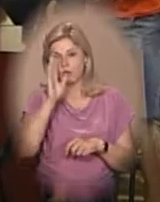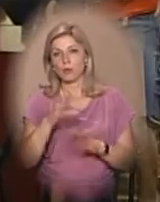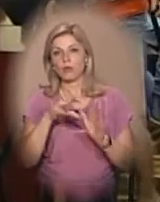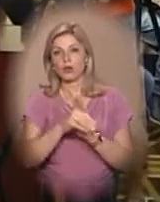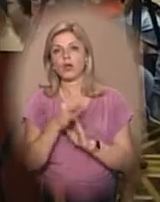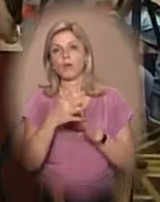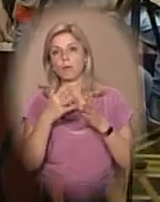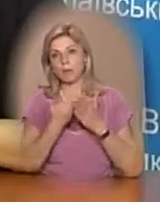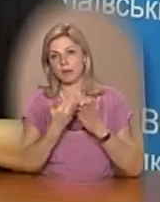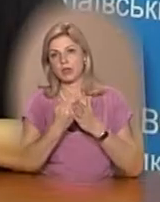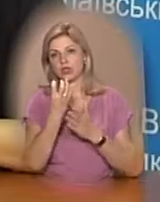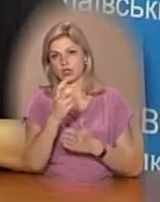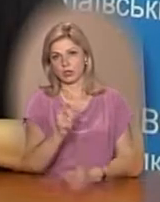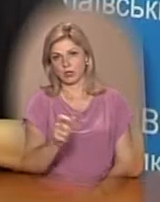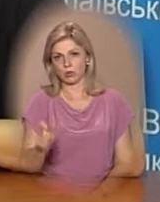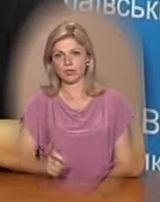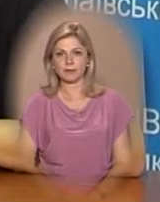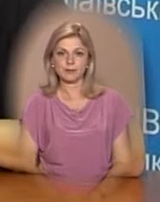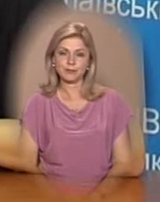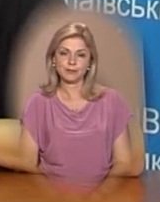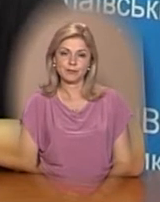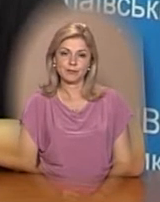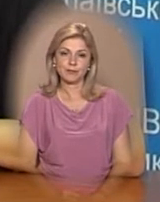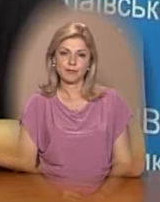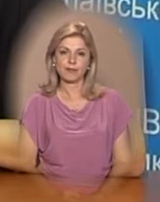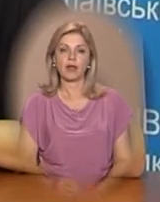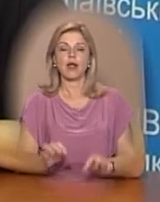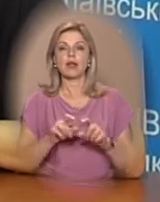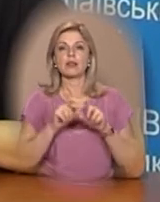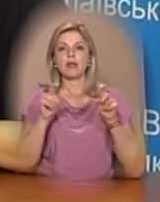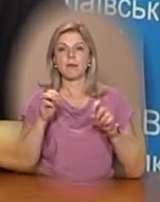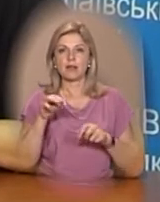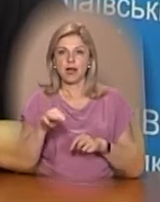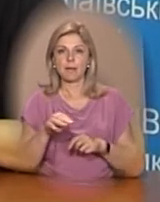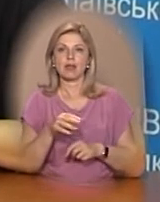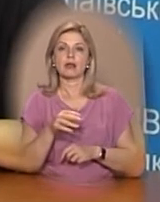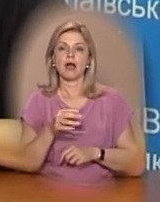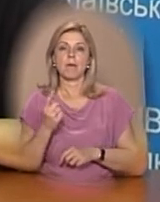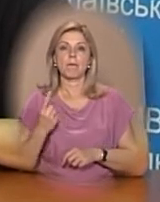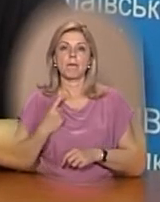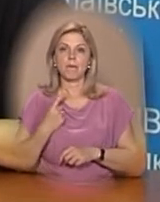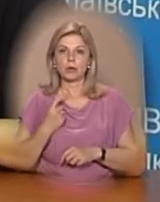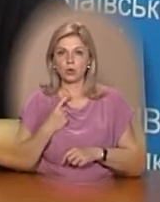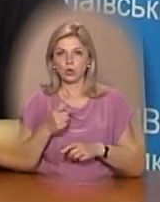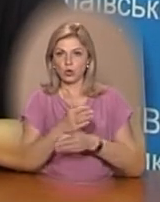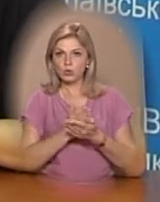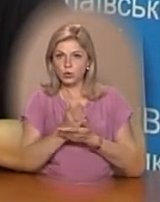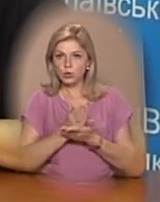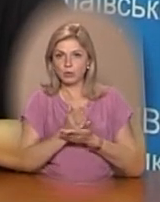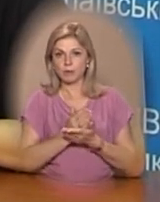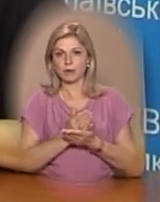осіб. Ми є зараз департаментом патрульної служби. И действуем согласно